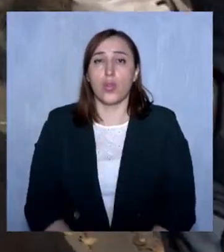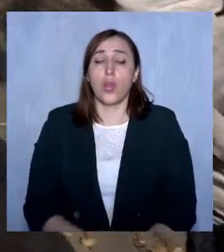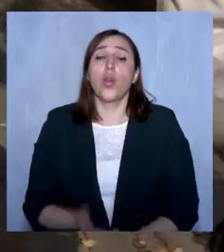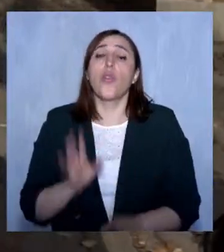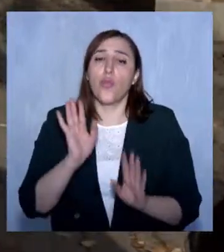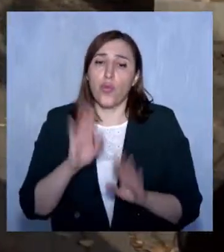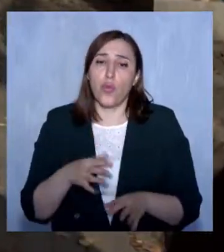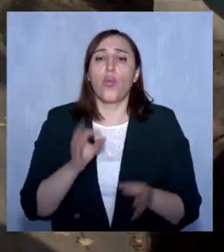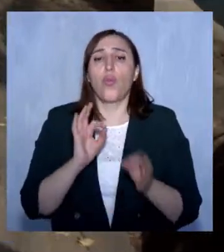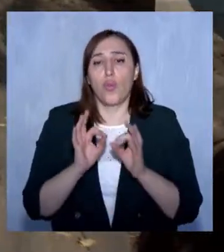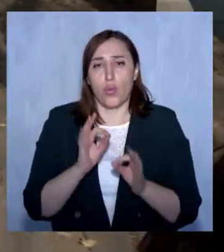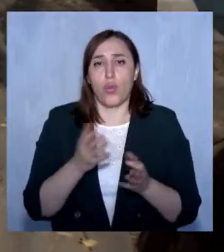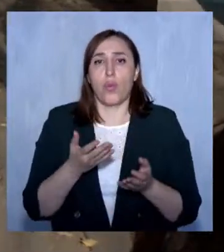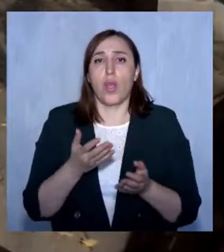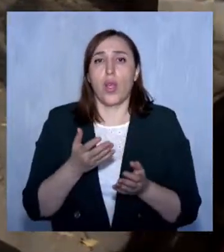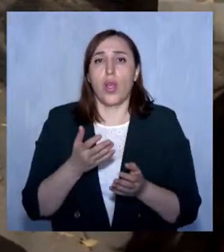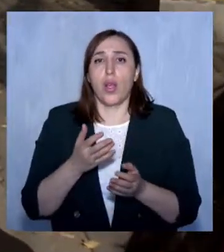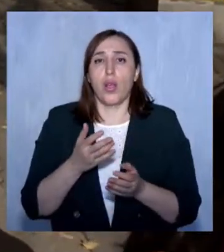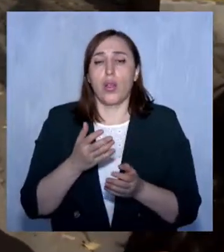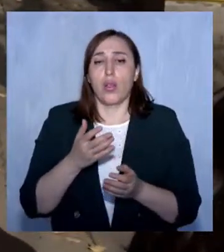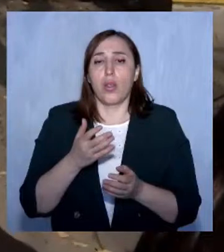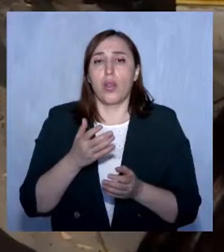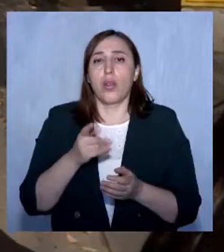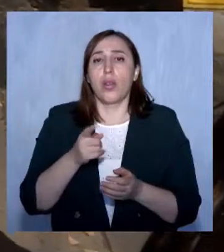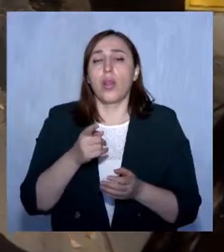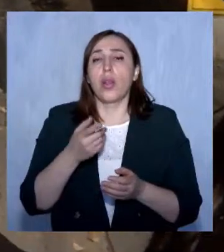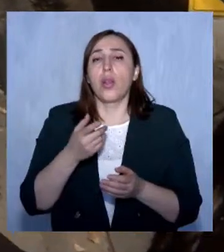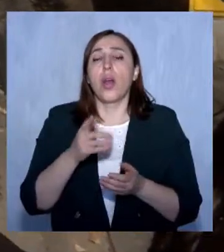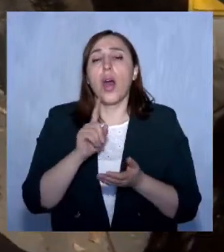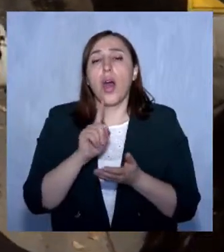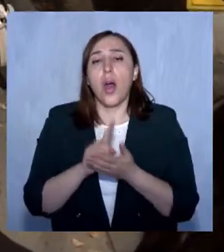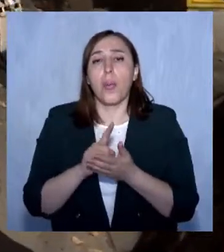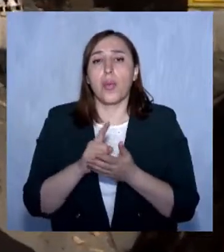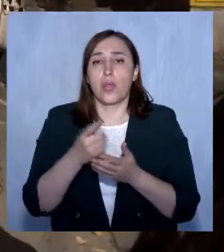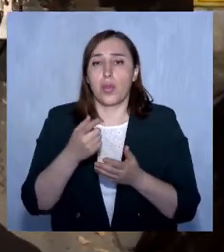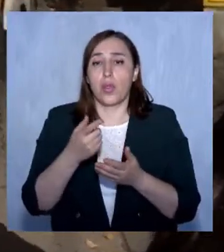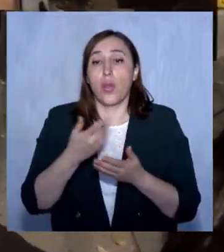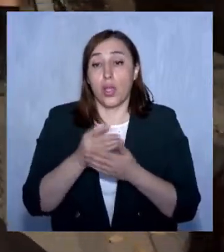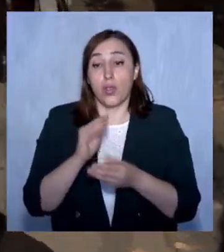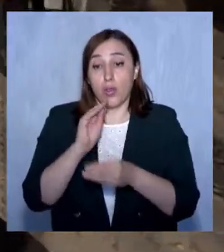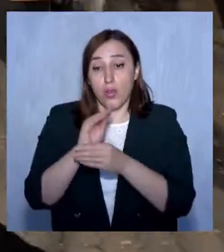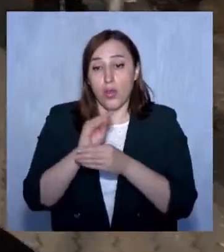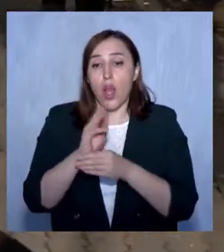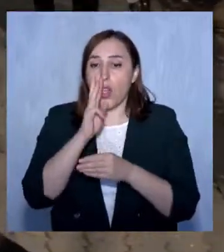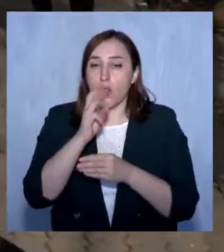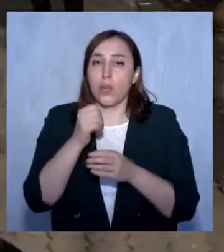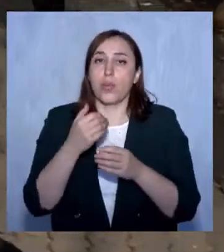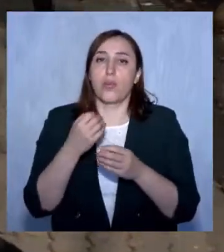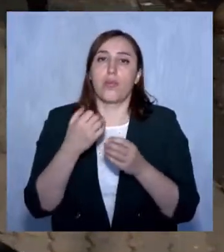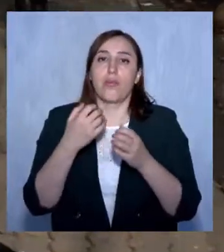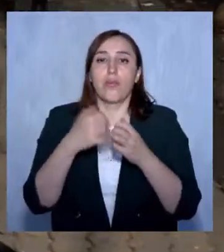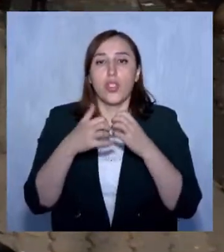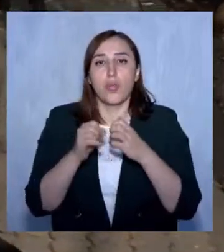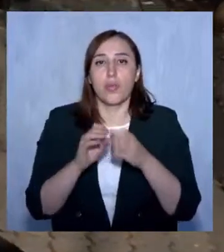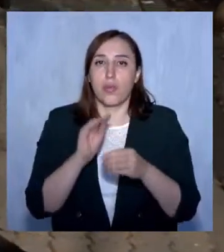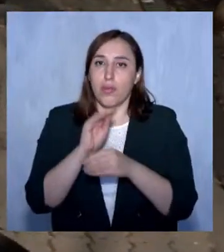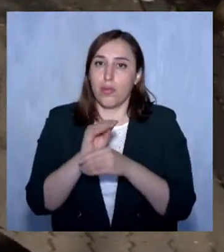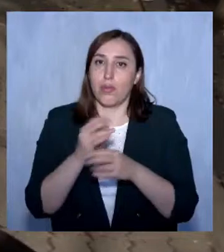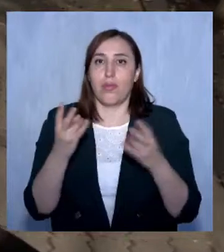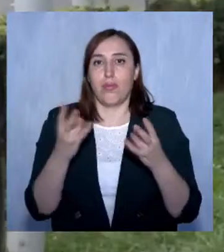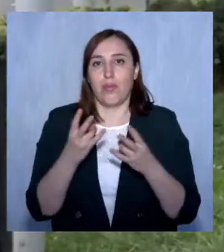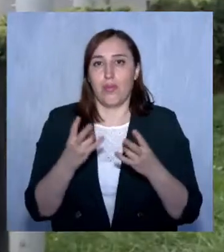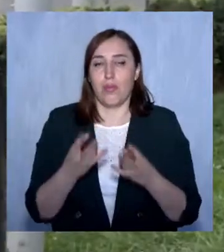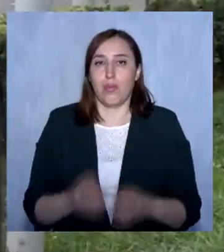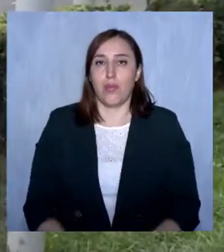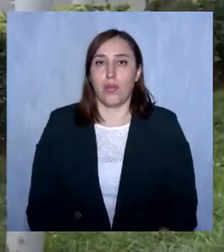Երևի նորմակը դիտվի։ Բայց զրան զուգահեր մեկը պետքա համեմատուցան մեջ մտիկ։ Ուներ մի չին աշխատավարձը սակածած պեղել պետքա